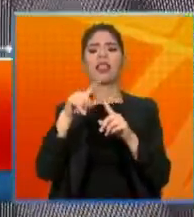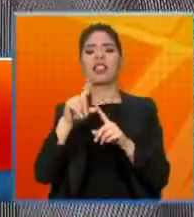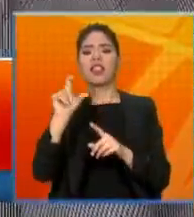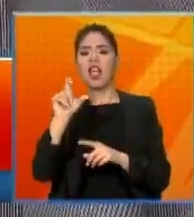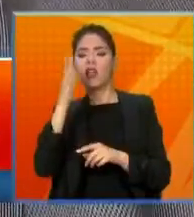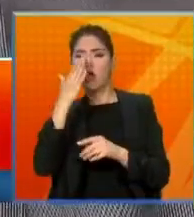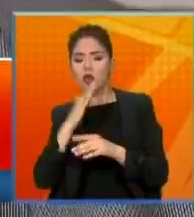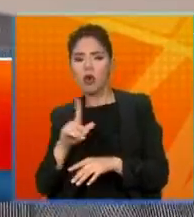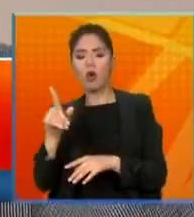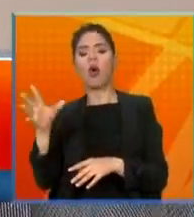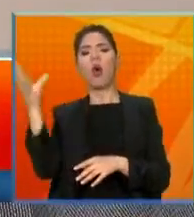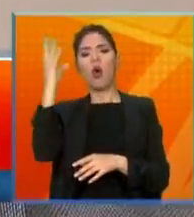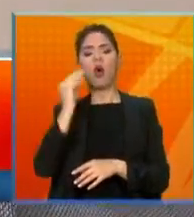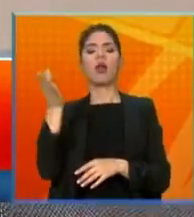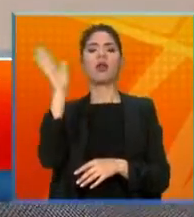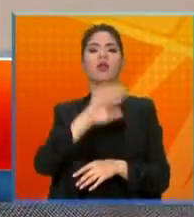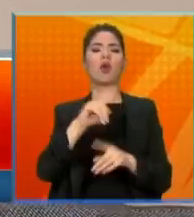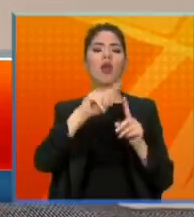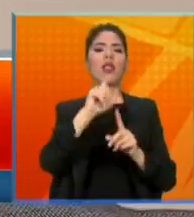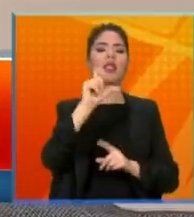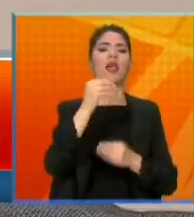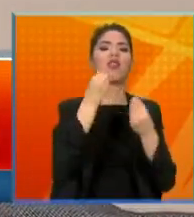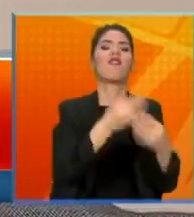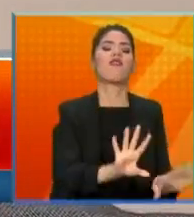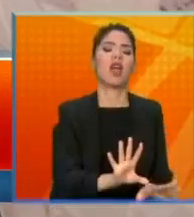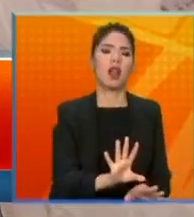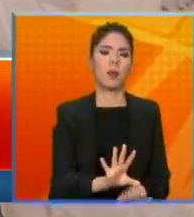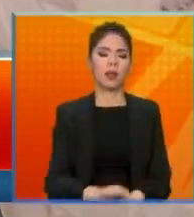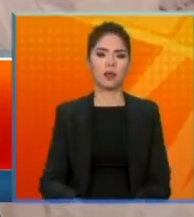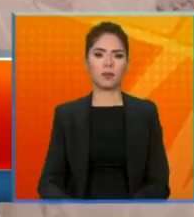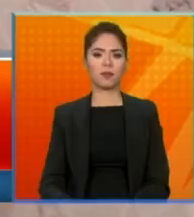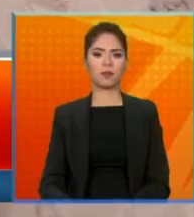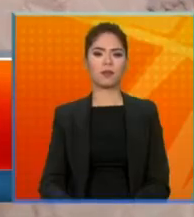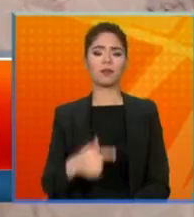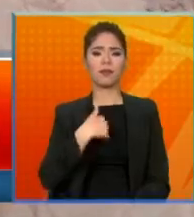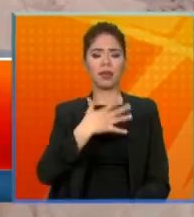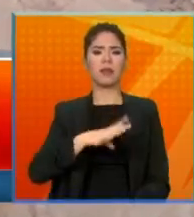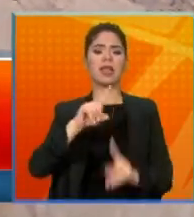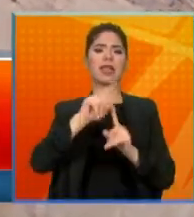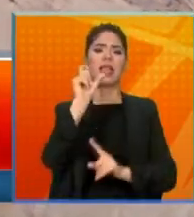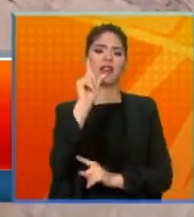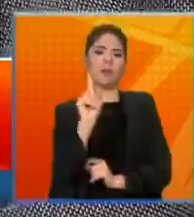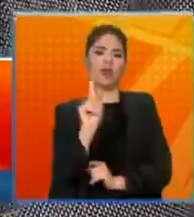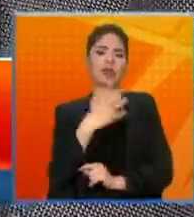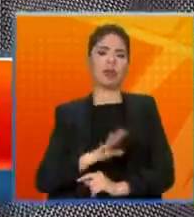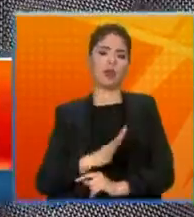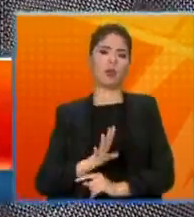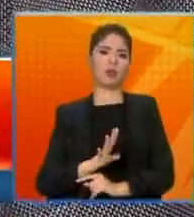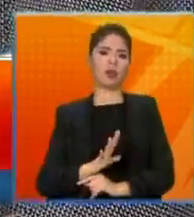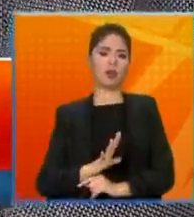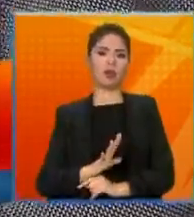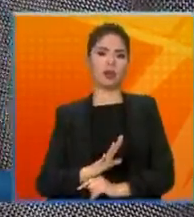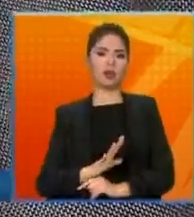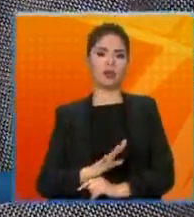için yine Hüseyin Dükşen'e bir nüfus cüzdanı, bir kimlik verilemedi. Benim tek istediğim bu kimliktir. Bunu istiyorum.